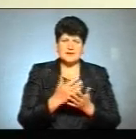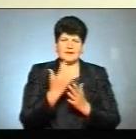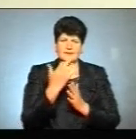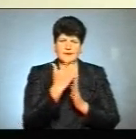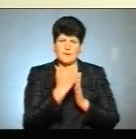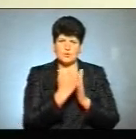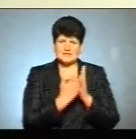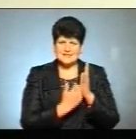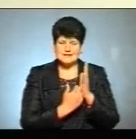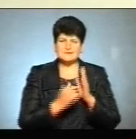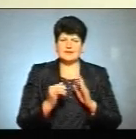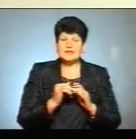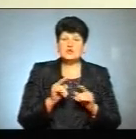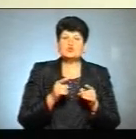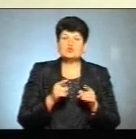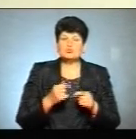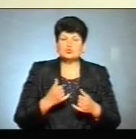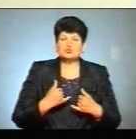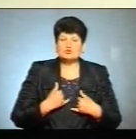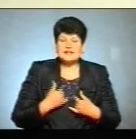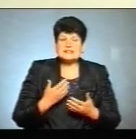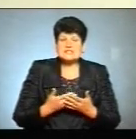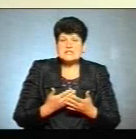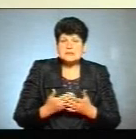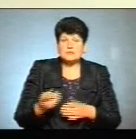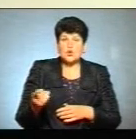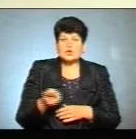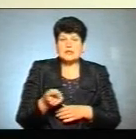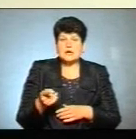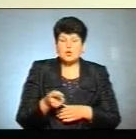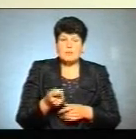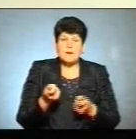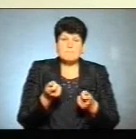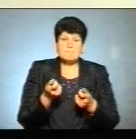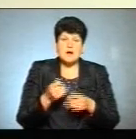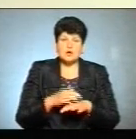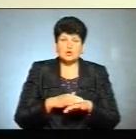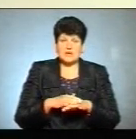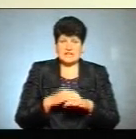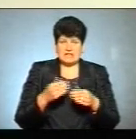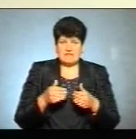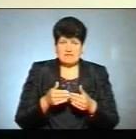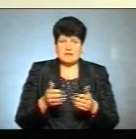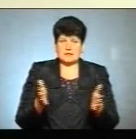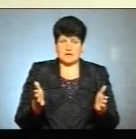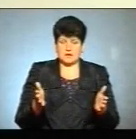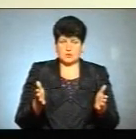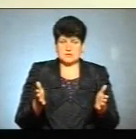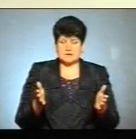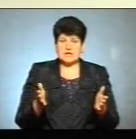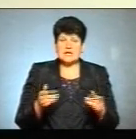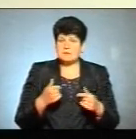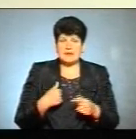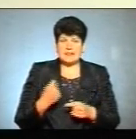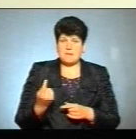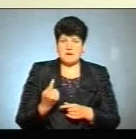І от, власне, чому у нас нібито Тернопіль мало так ринків відкрилося, і що ми не